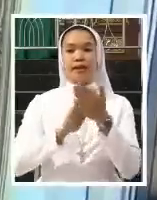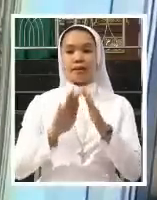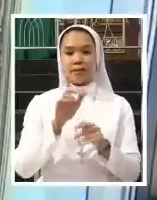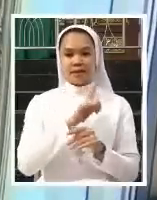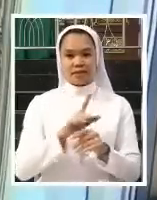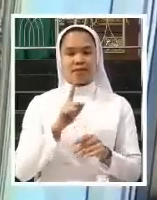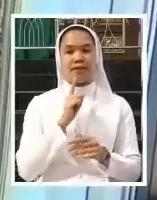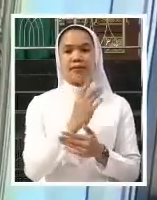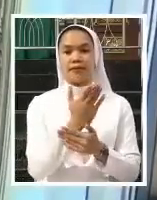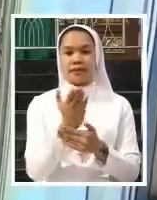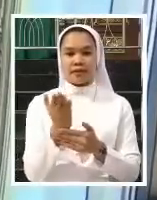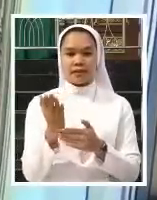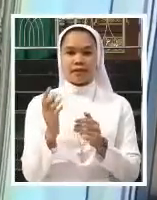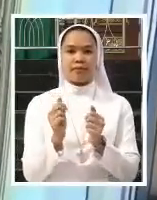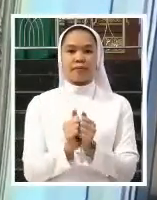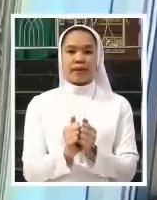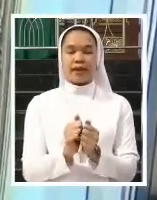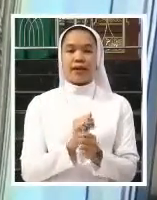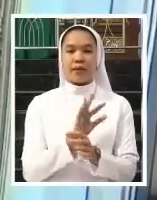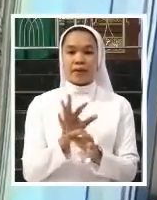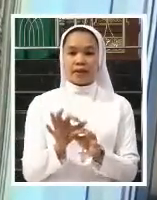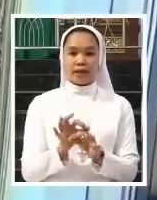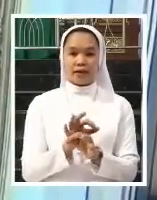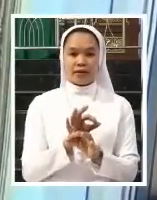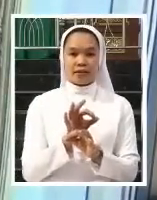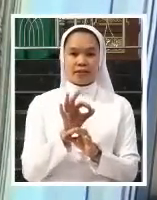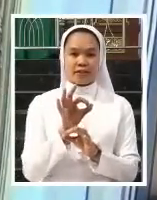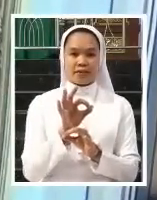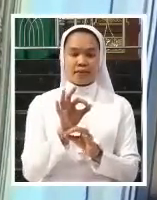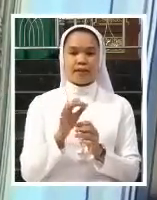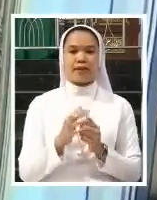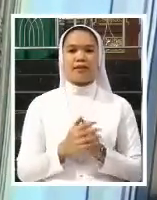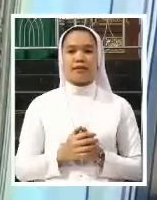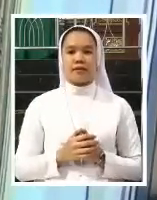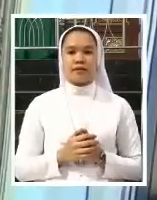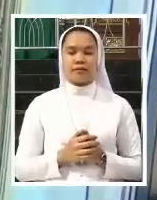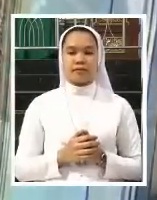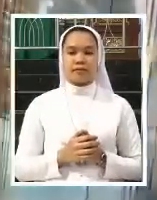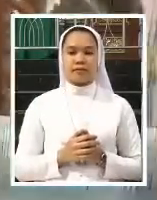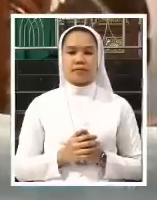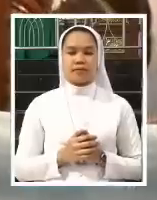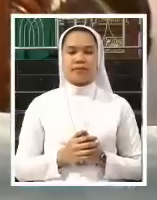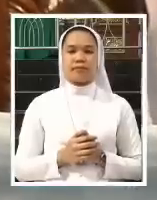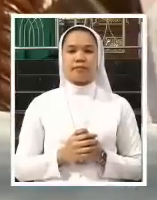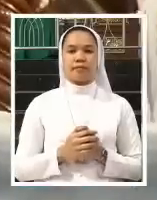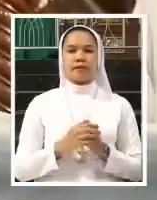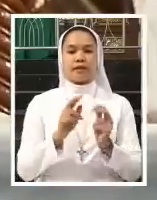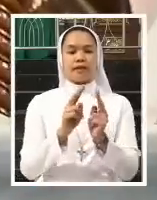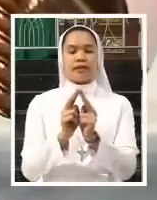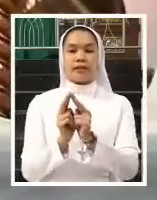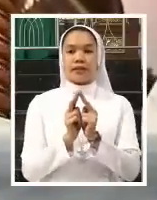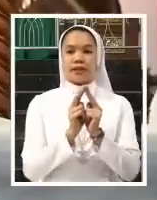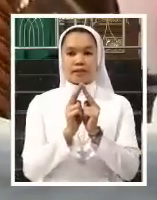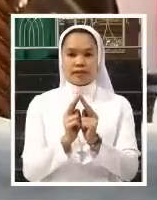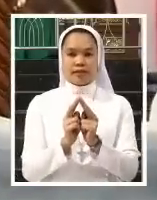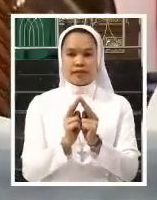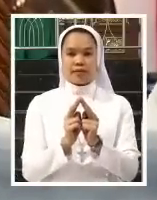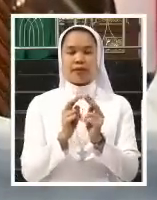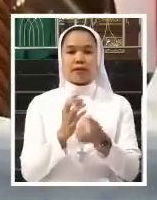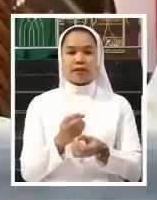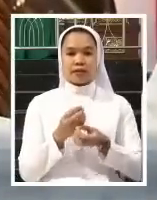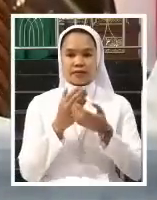katuninungan, mapa sa indo. Asin sa saimong Espiritu. Magkasarado kita sa pagdulot